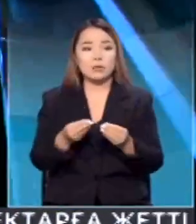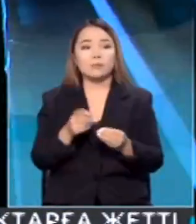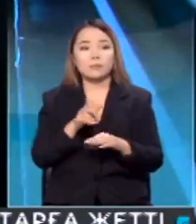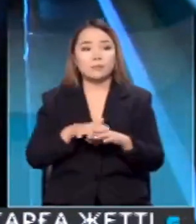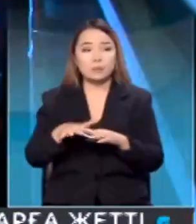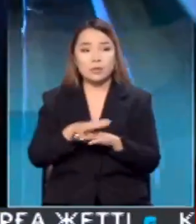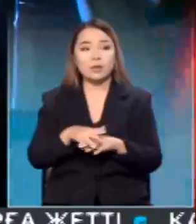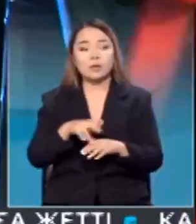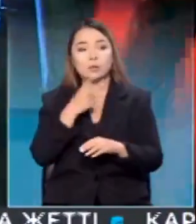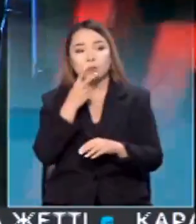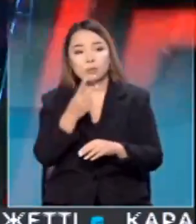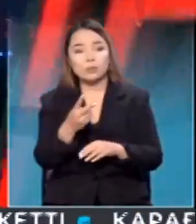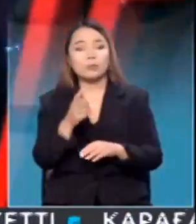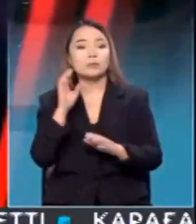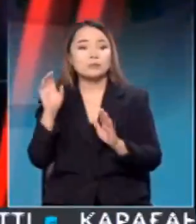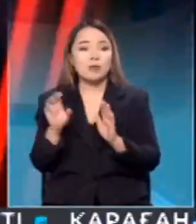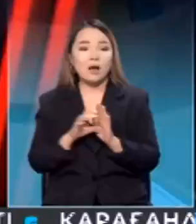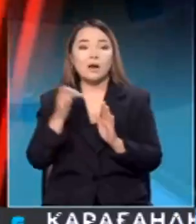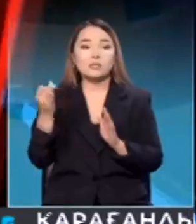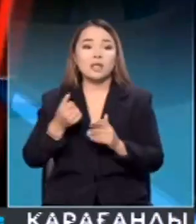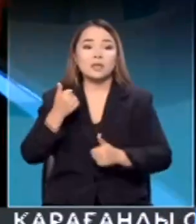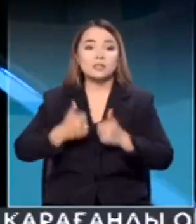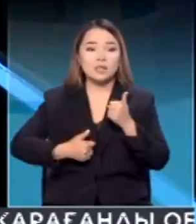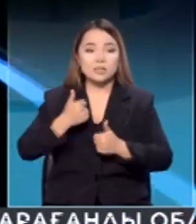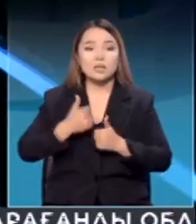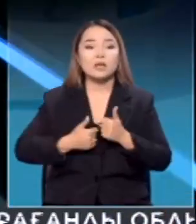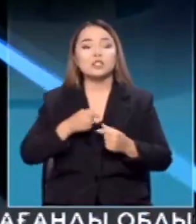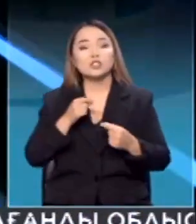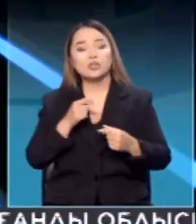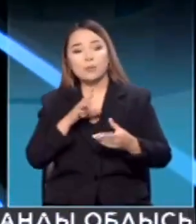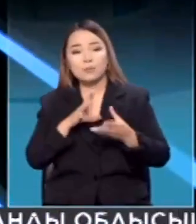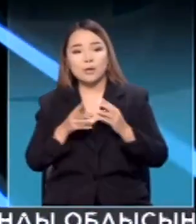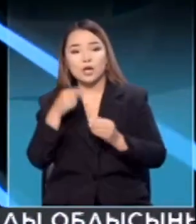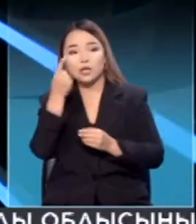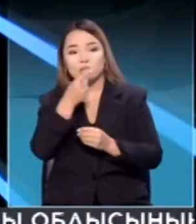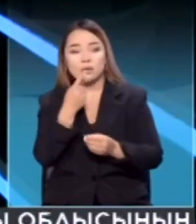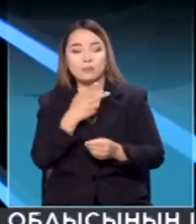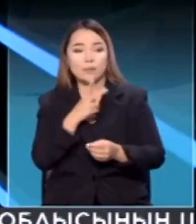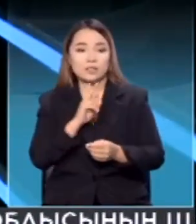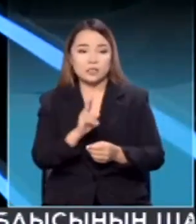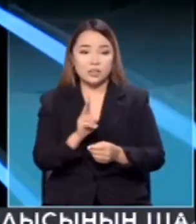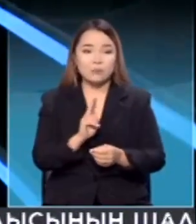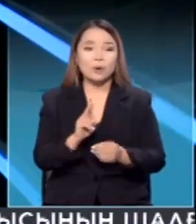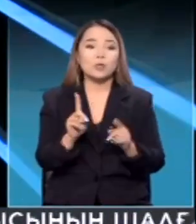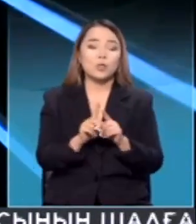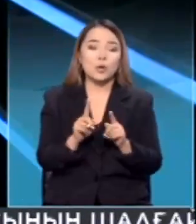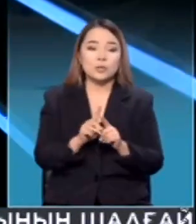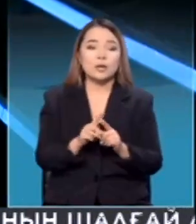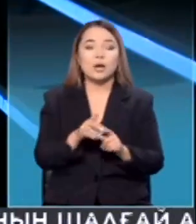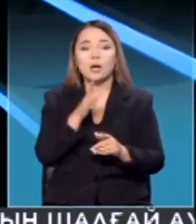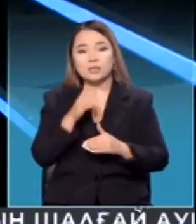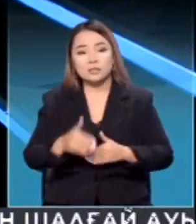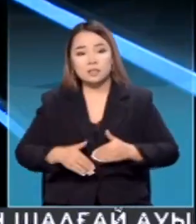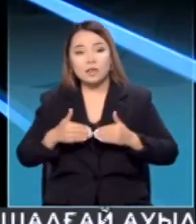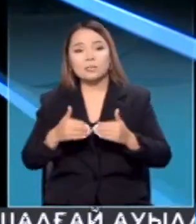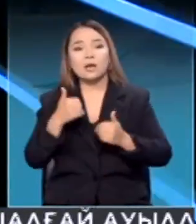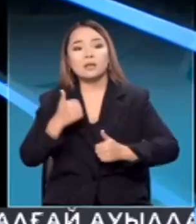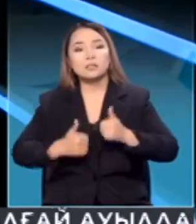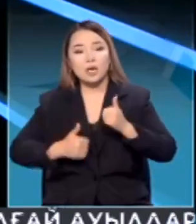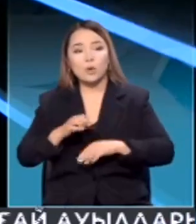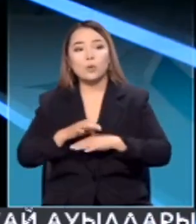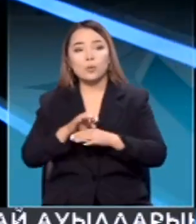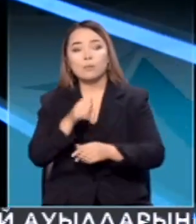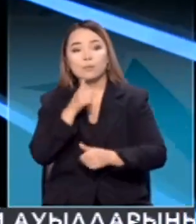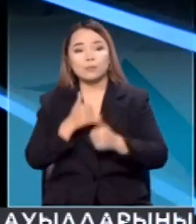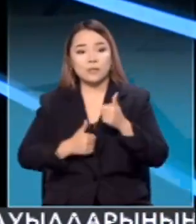көрмей тыңдау кезеңі, жарға жұғу және жекпе-жек секілді бір қатар кезеңдерден, сайыстардан өтіп